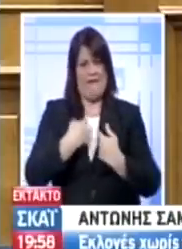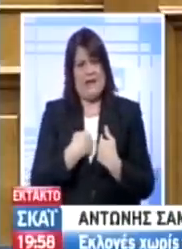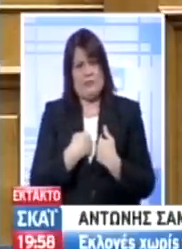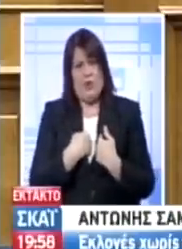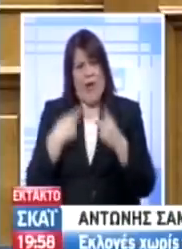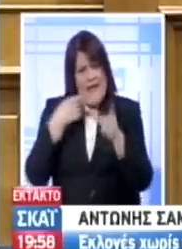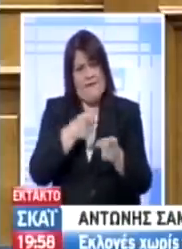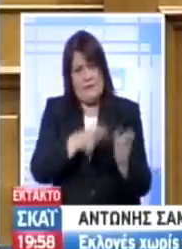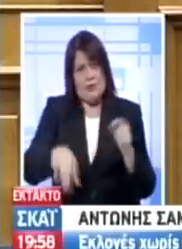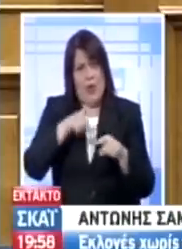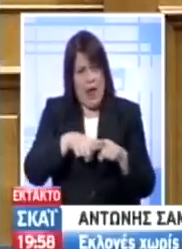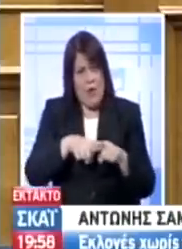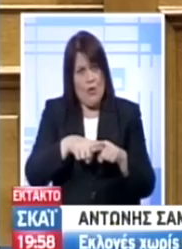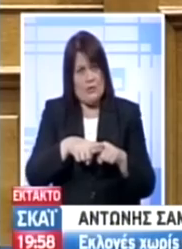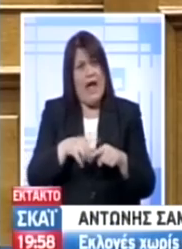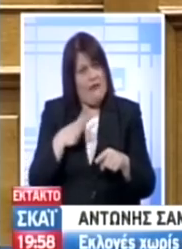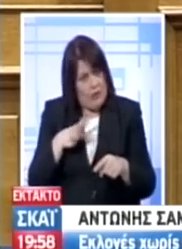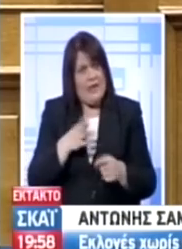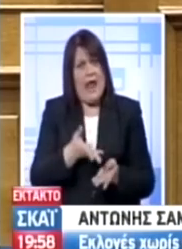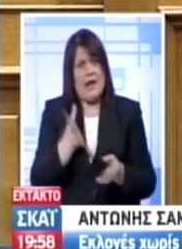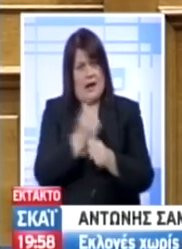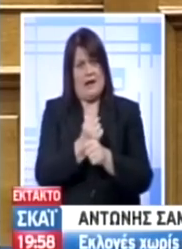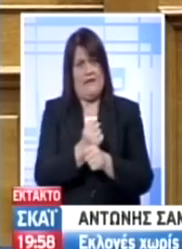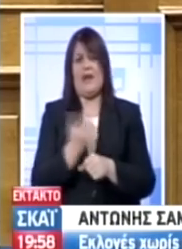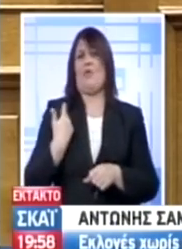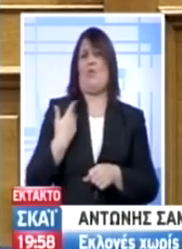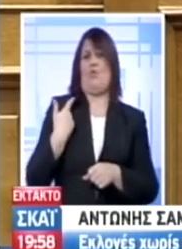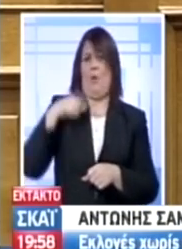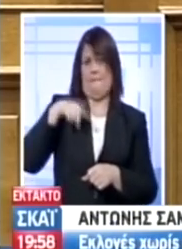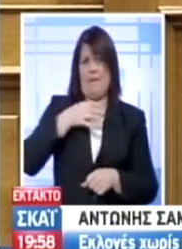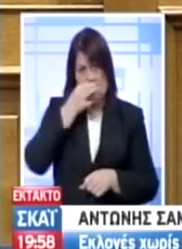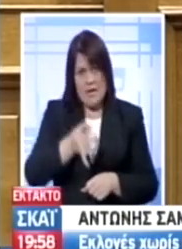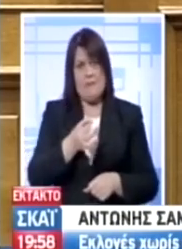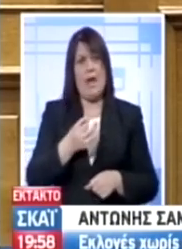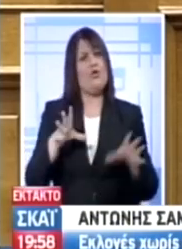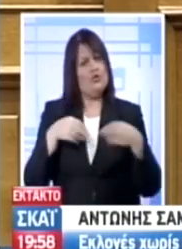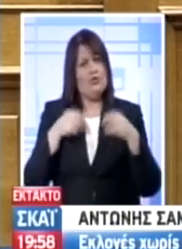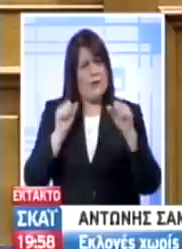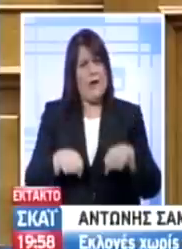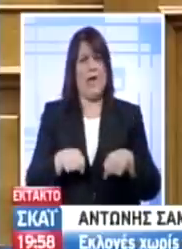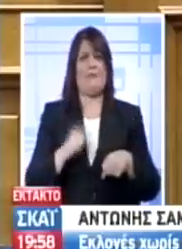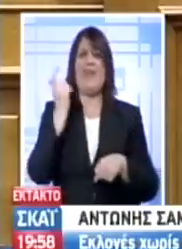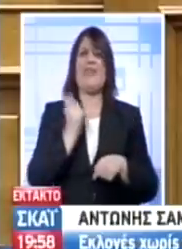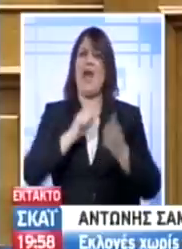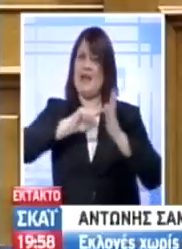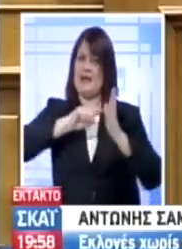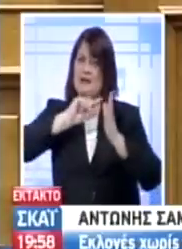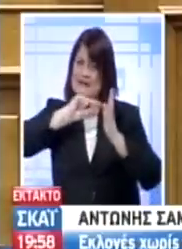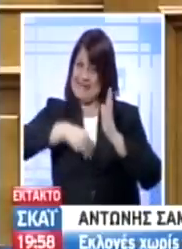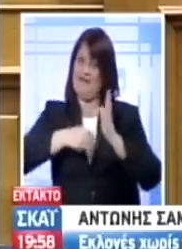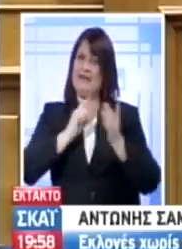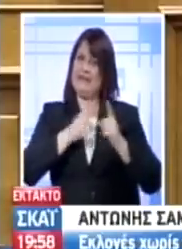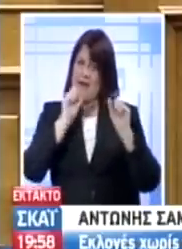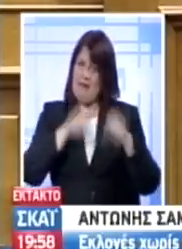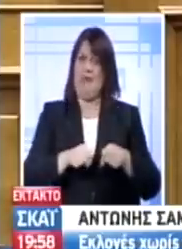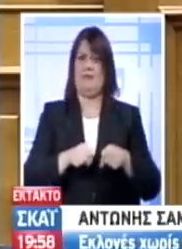λαό, ή για να εξασφαλίσει αυτό που εγώ από πολλές μέρες είχα δηλώσει, πως αποδέχομαι τη δανειακή σύμβαση ως